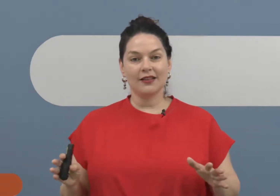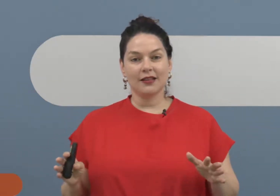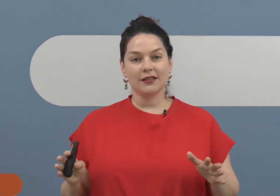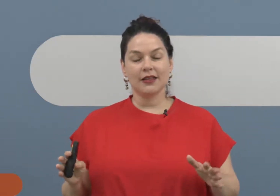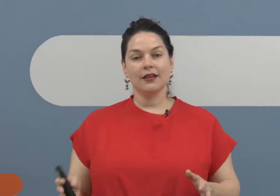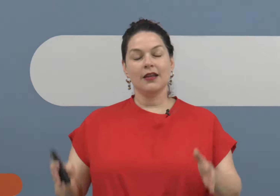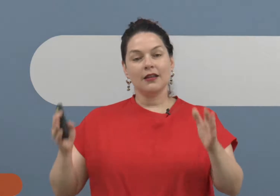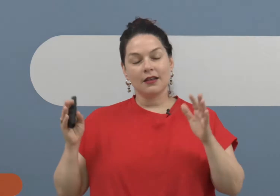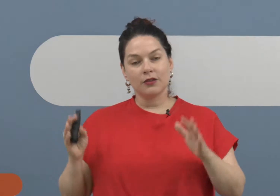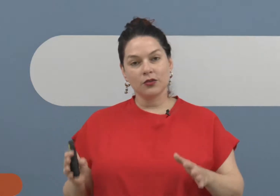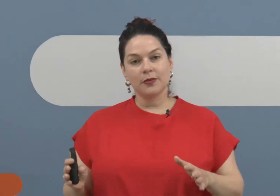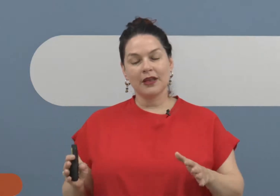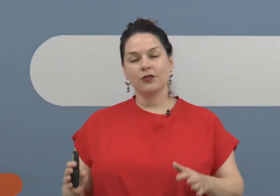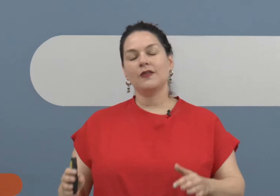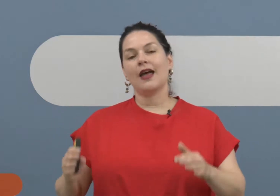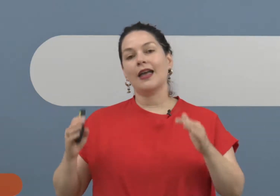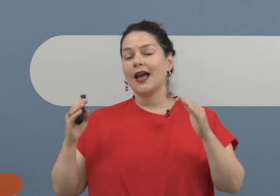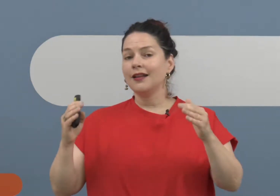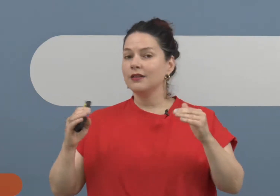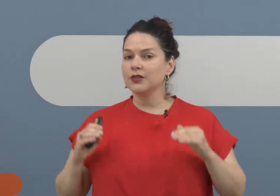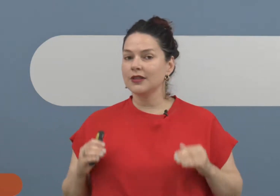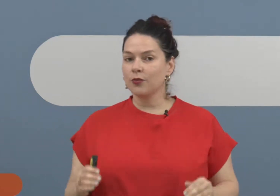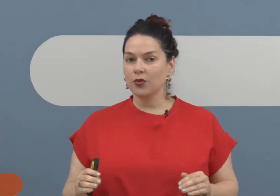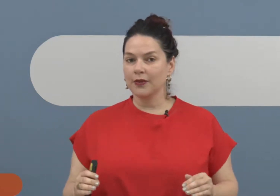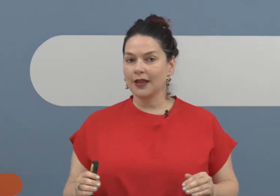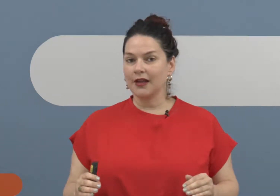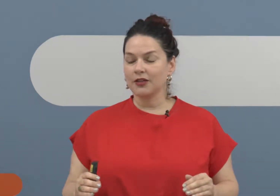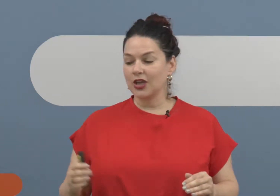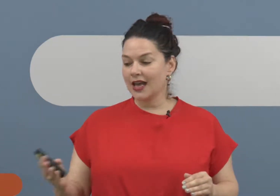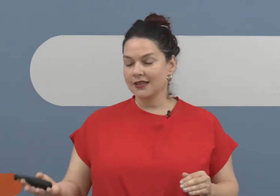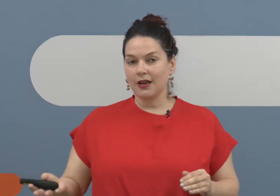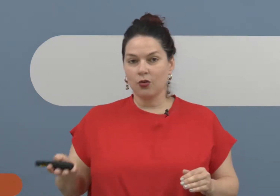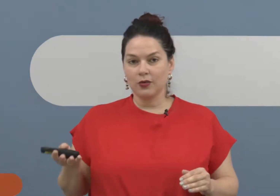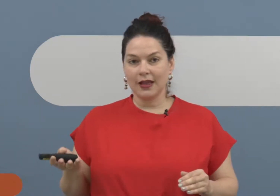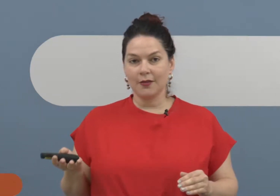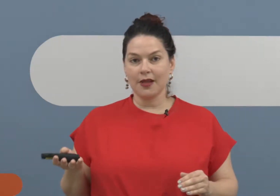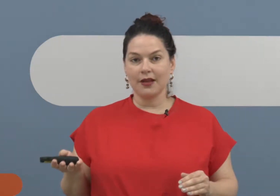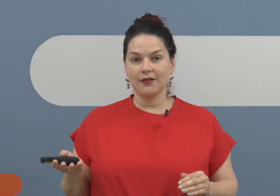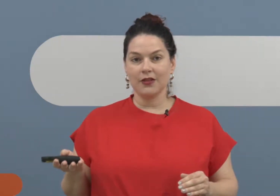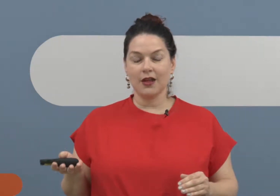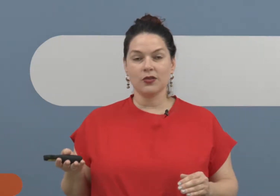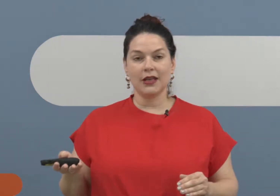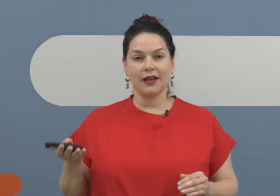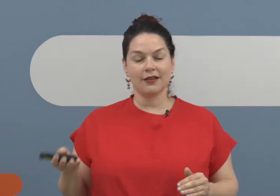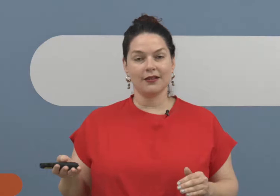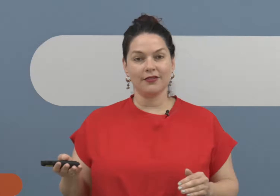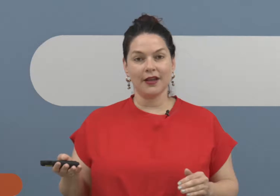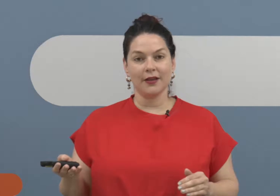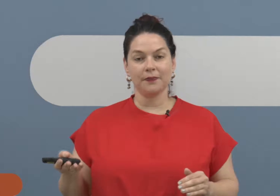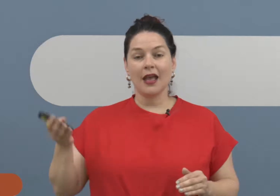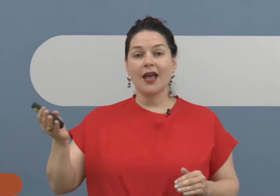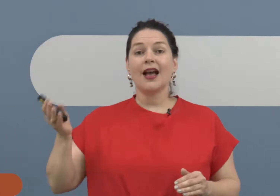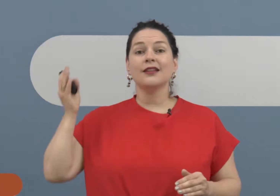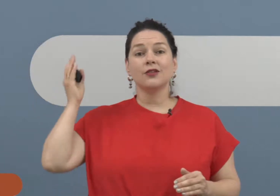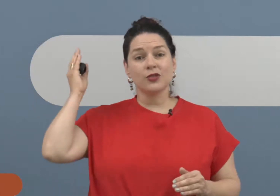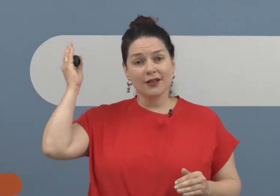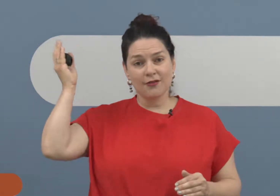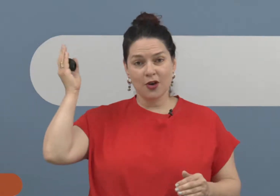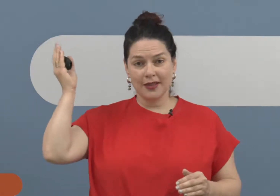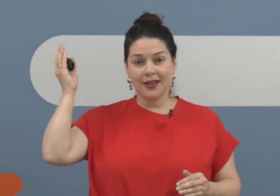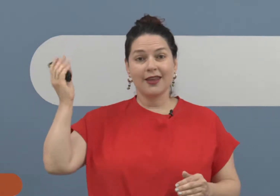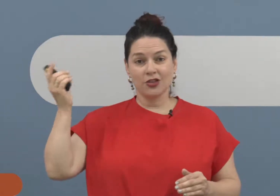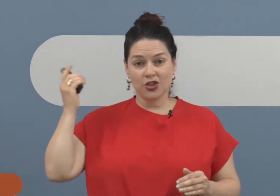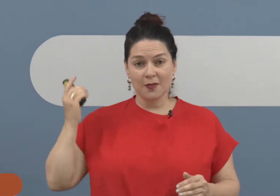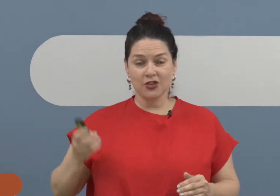עשה ואל תעשה. תטוס בעקבותיי, אל תטוס נמוך מדי, בגלל שאז הלחות תעלה מהגלים ותהרוס לך את הכנפיים. אל